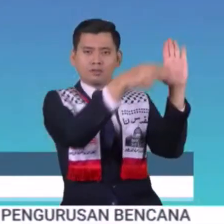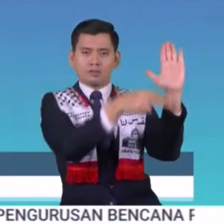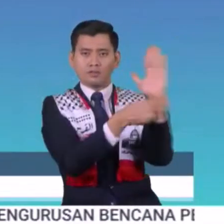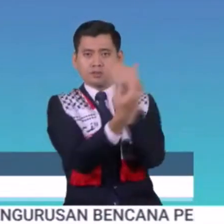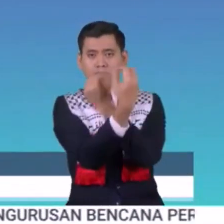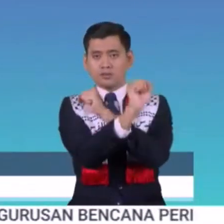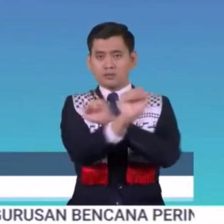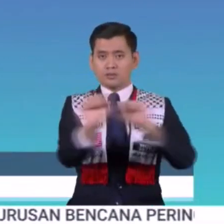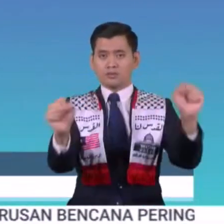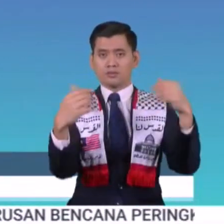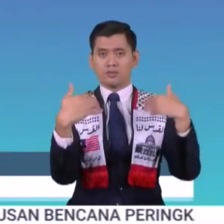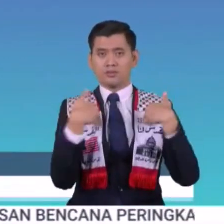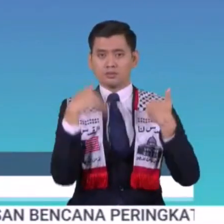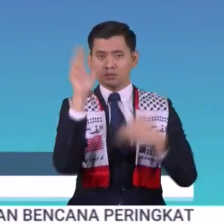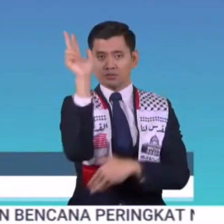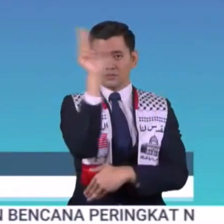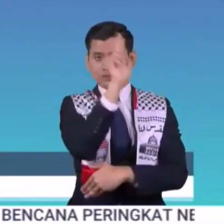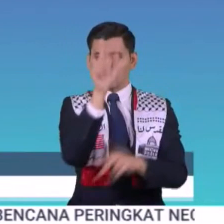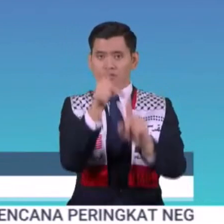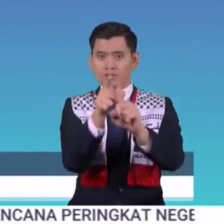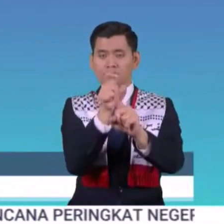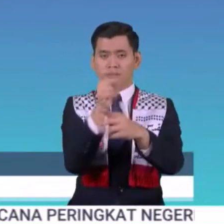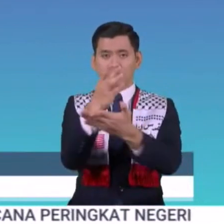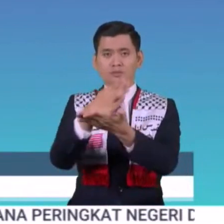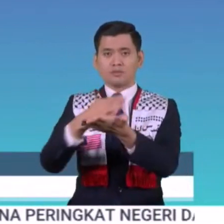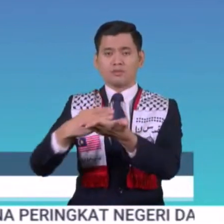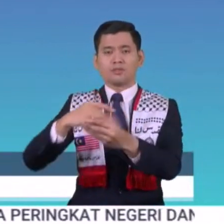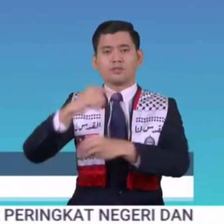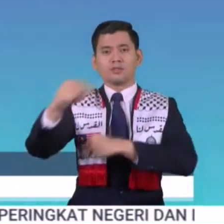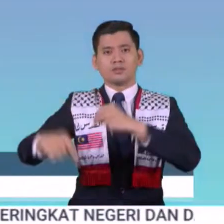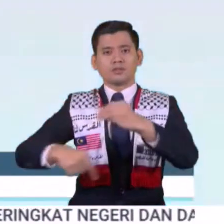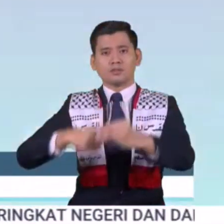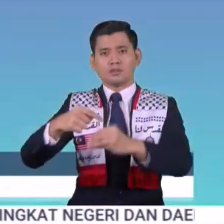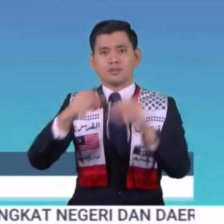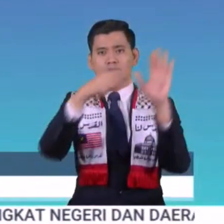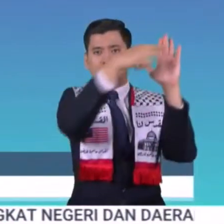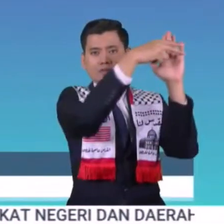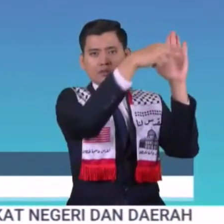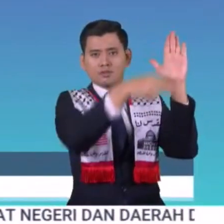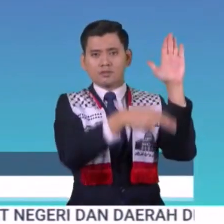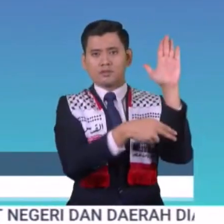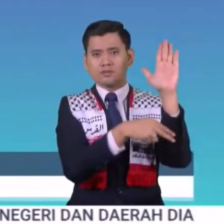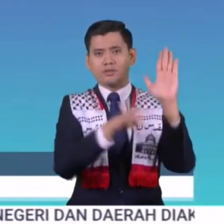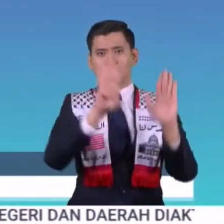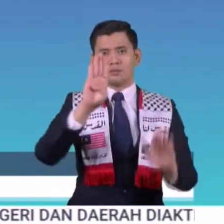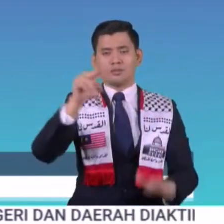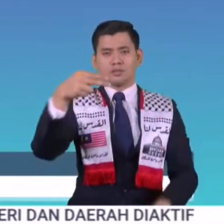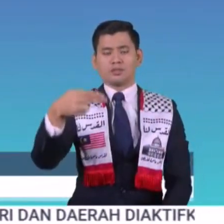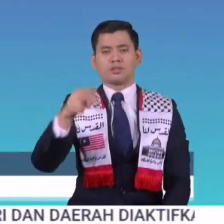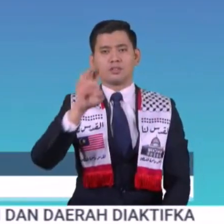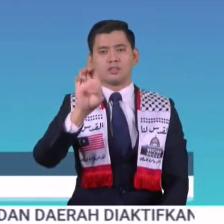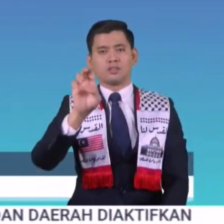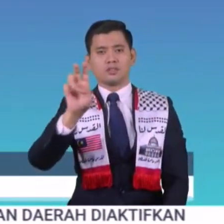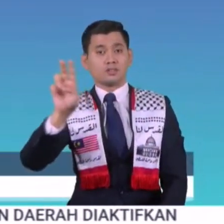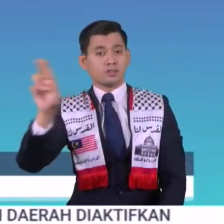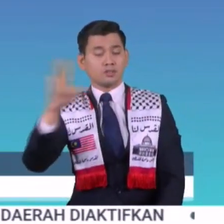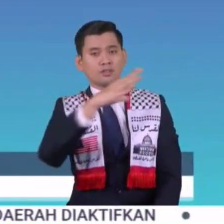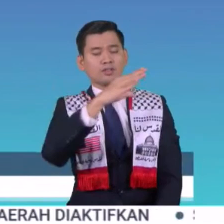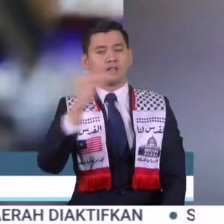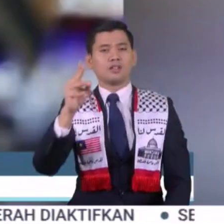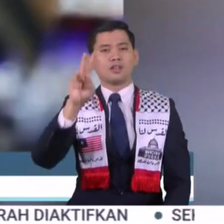sediaada Selain itu kerajaan melalui bahagian hal ehwal undang-undang B dan